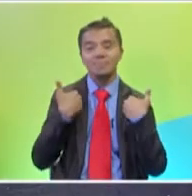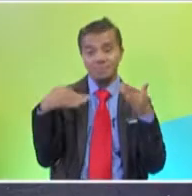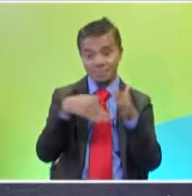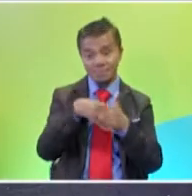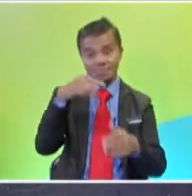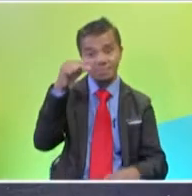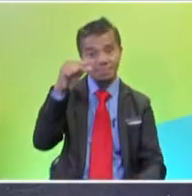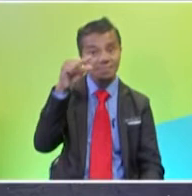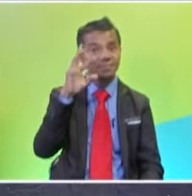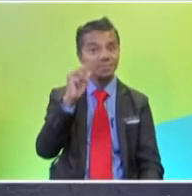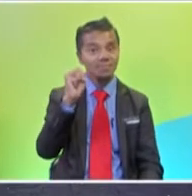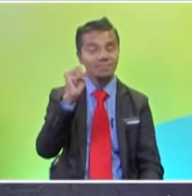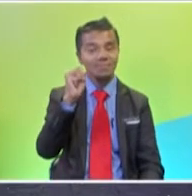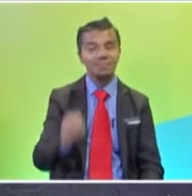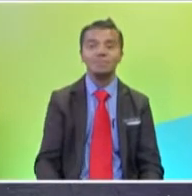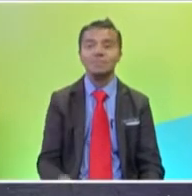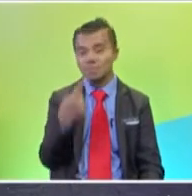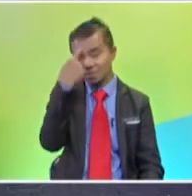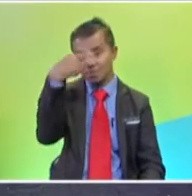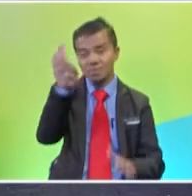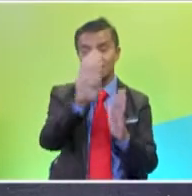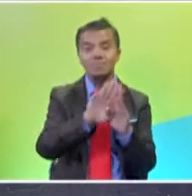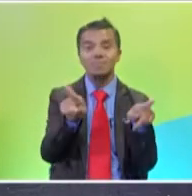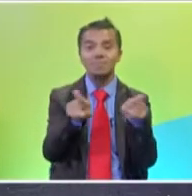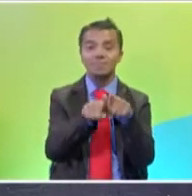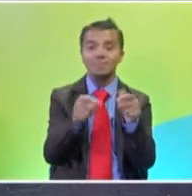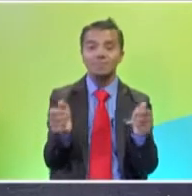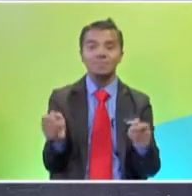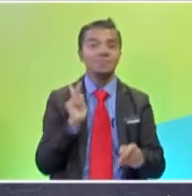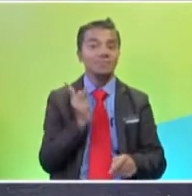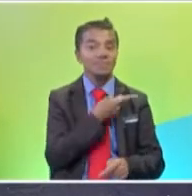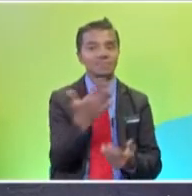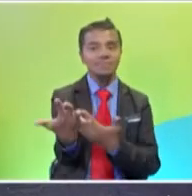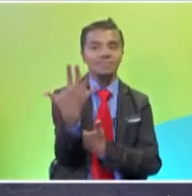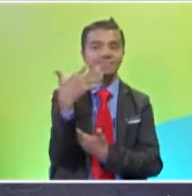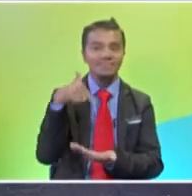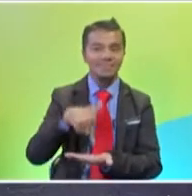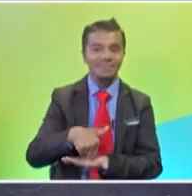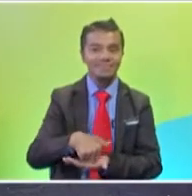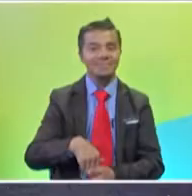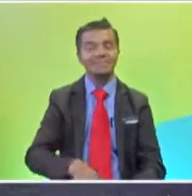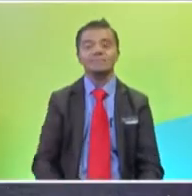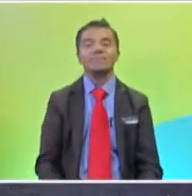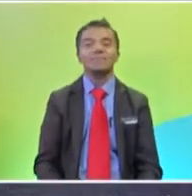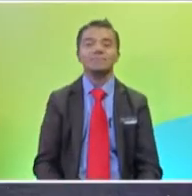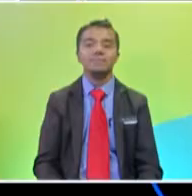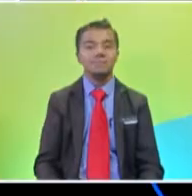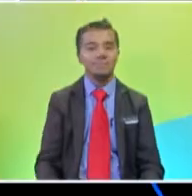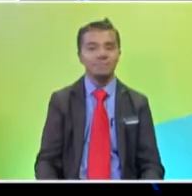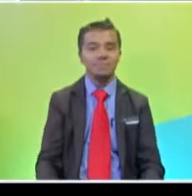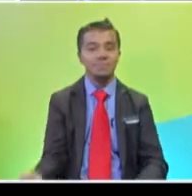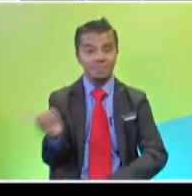talian yang akan bersama kita untuk kelas pada hari ini. Kalau boleh, Cikgu perkenalkan. Ya, betul, Rina. Dan pada hari ini,